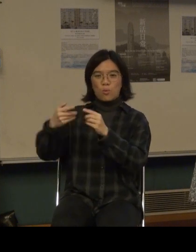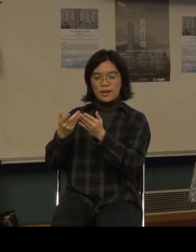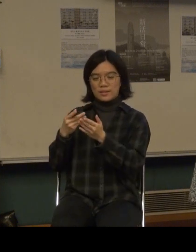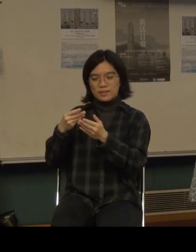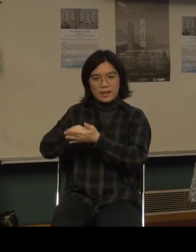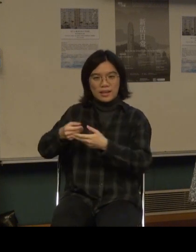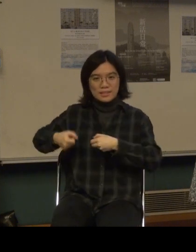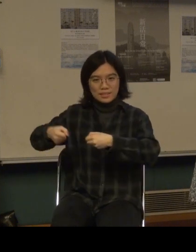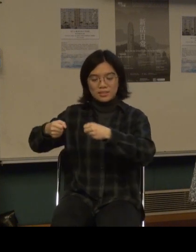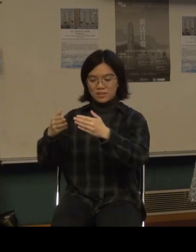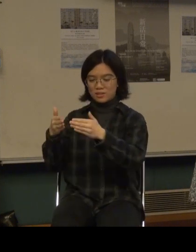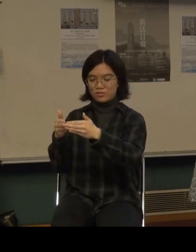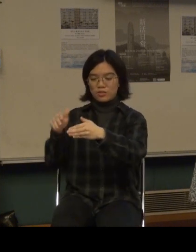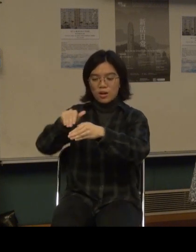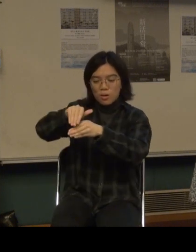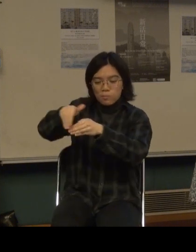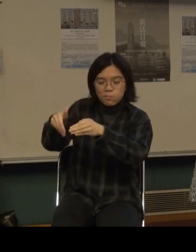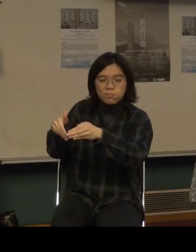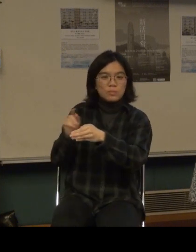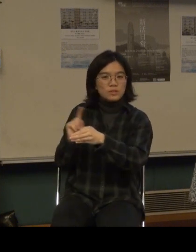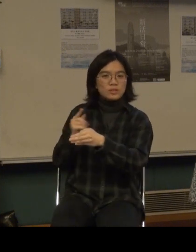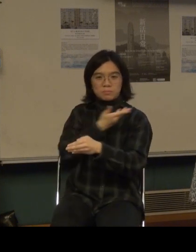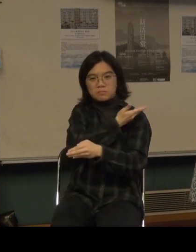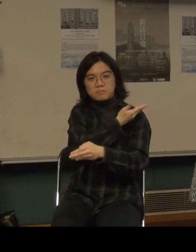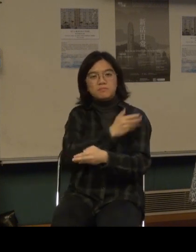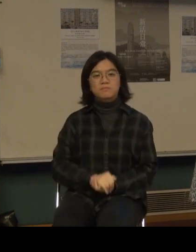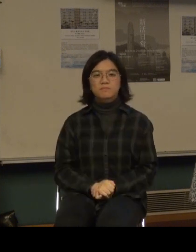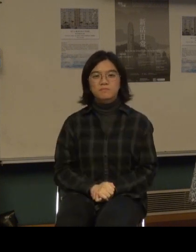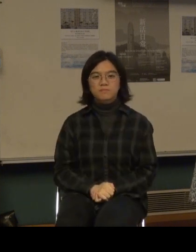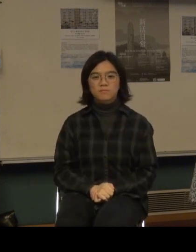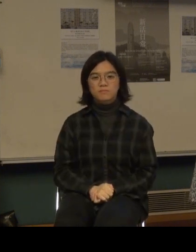收園嗰個情況嚇。